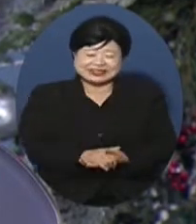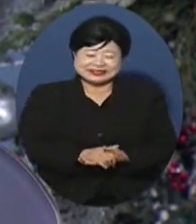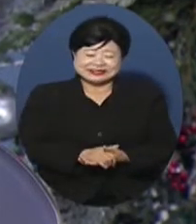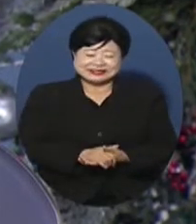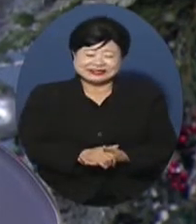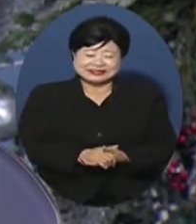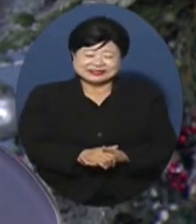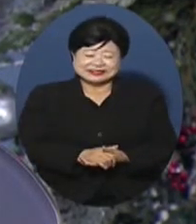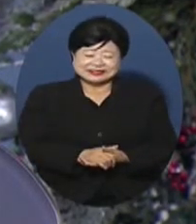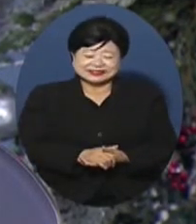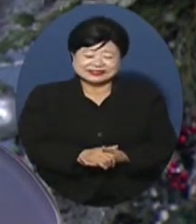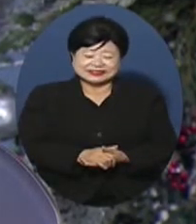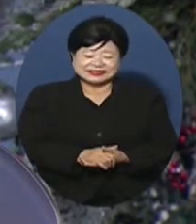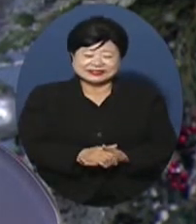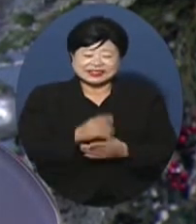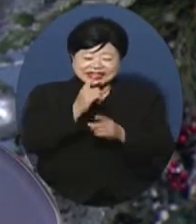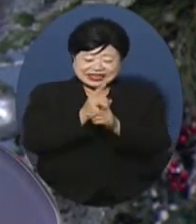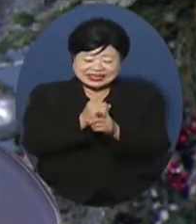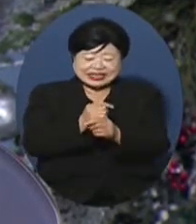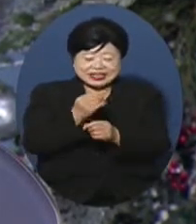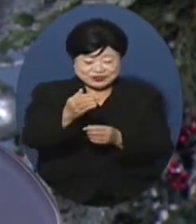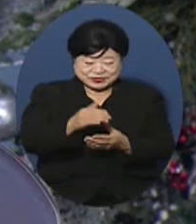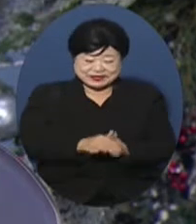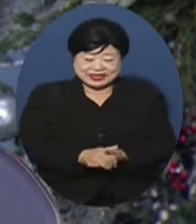없는 것을 이렇게 해 주십니다